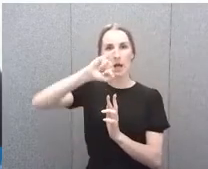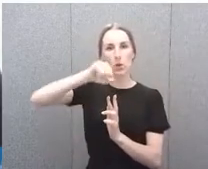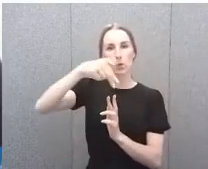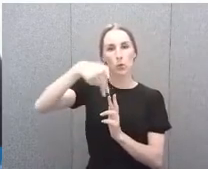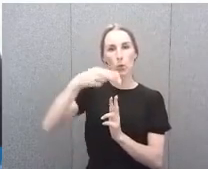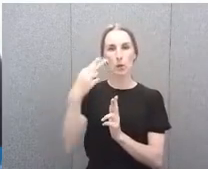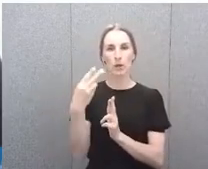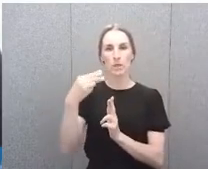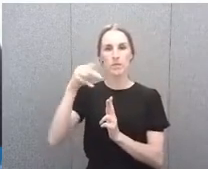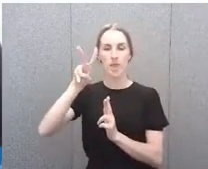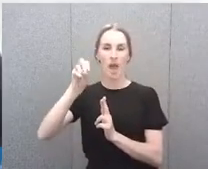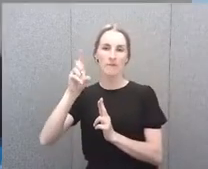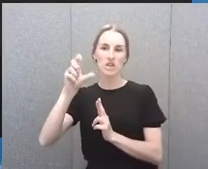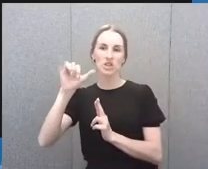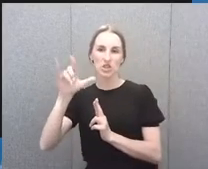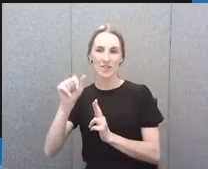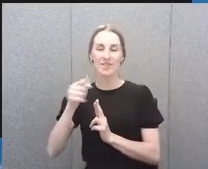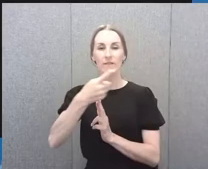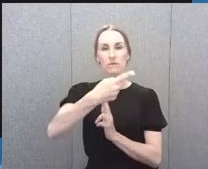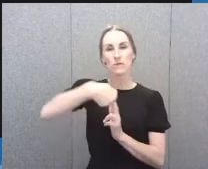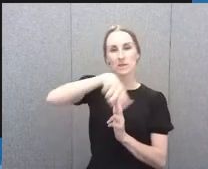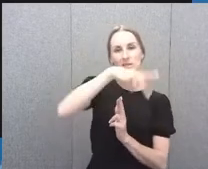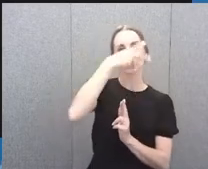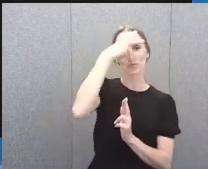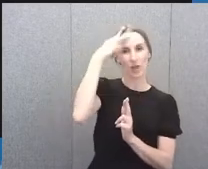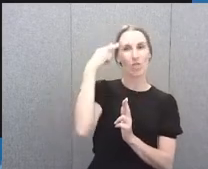Раса Юкнявичене.